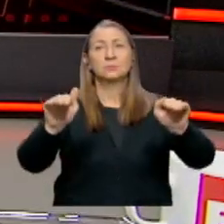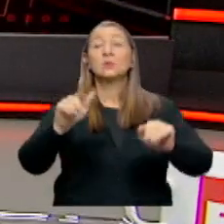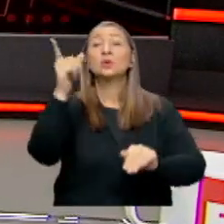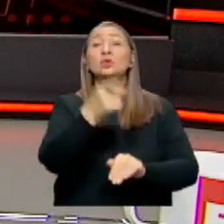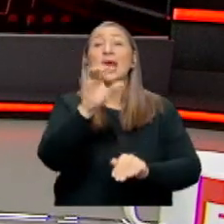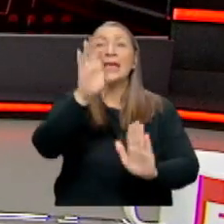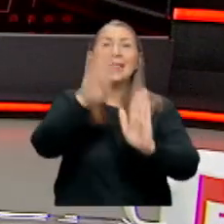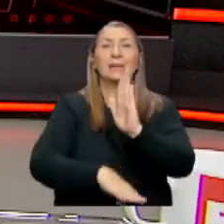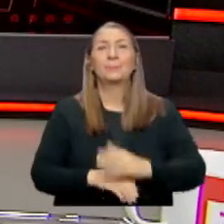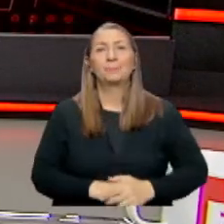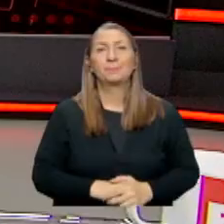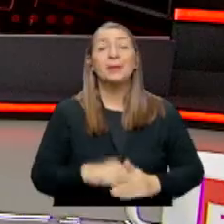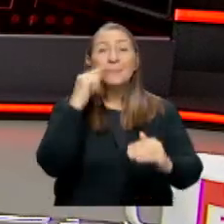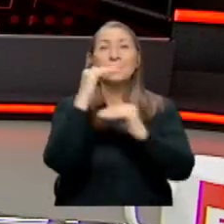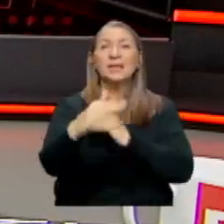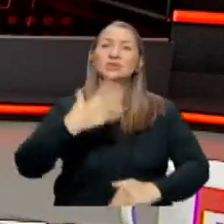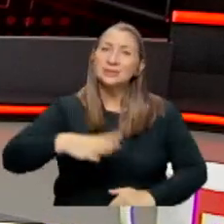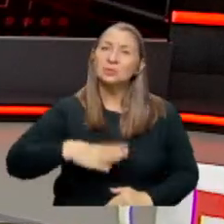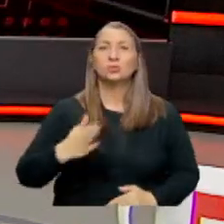%50 indirim milletçe istiyoruz